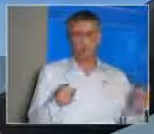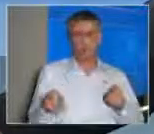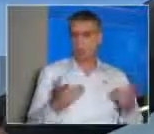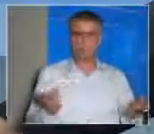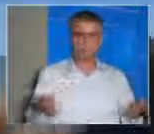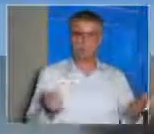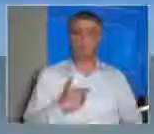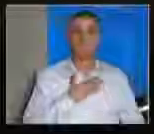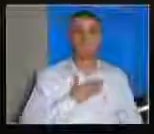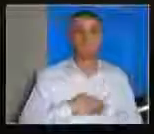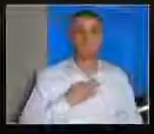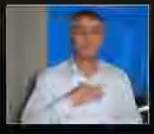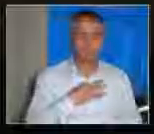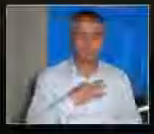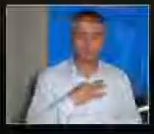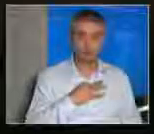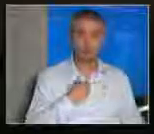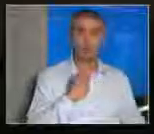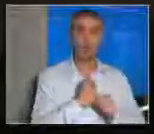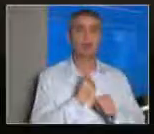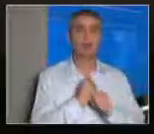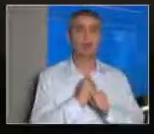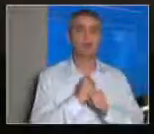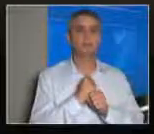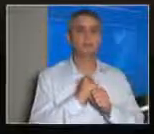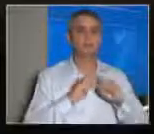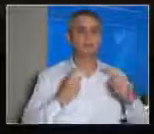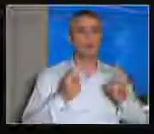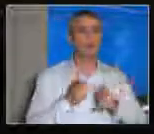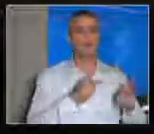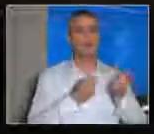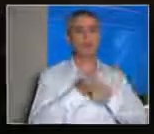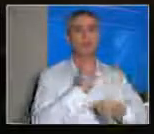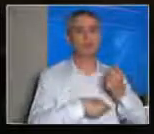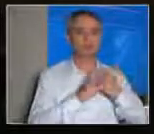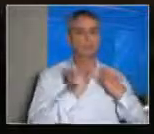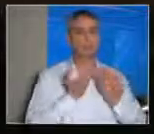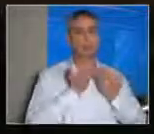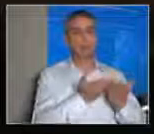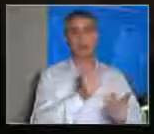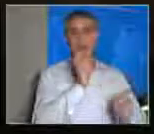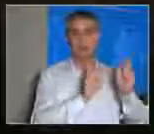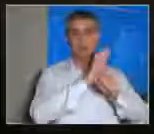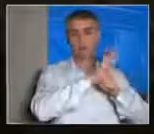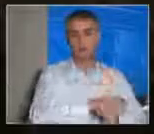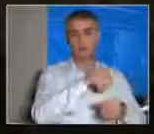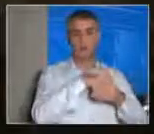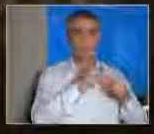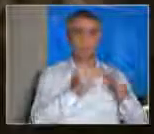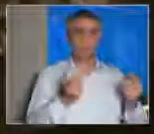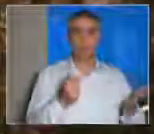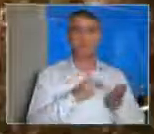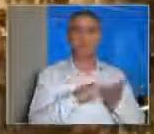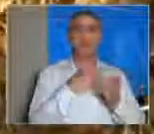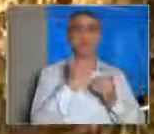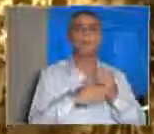אנחנו, הרצון שלנו לייצר כל מיני אופציות כלכליות כדי להקל על הלחצים ברצועת עזה, כי